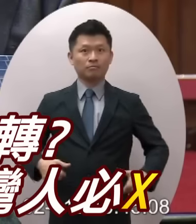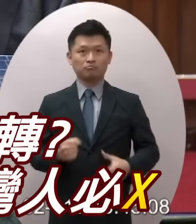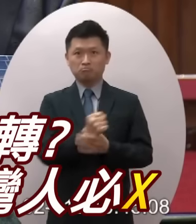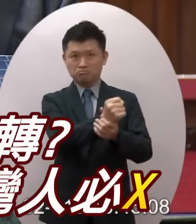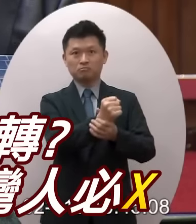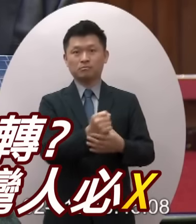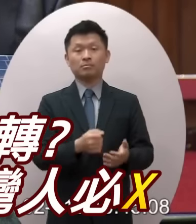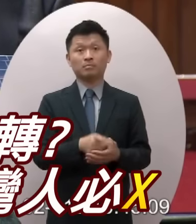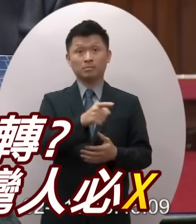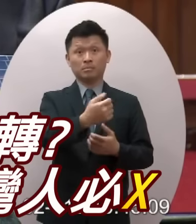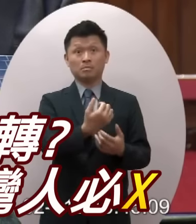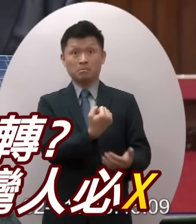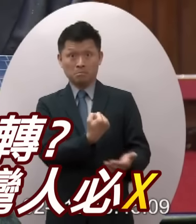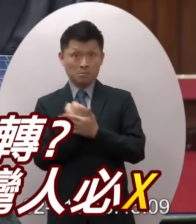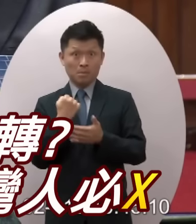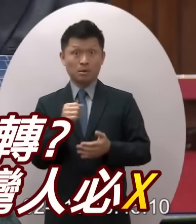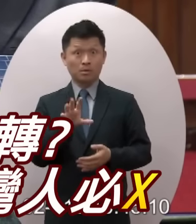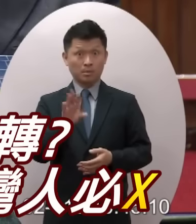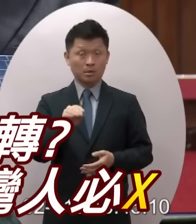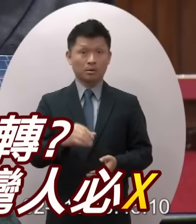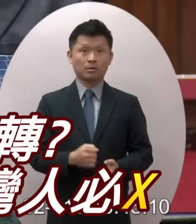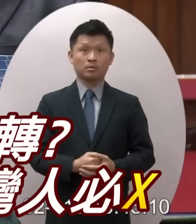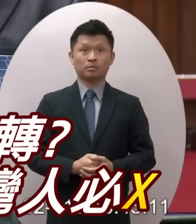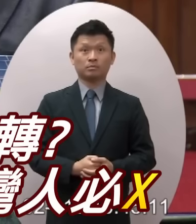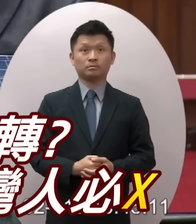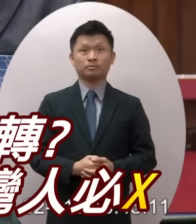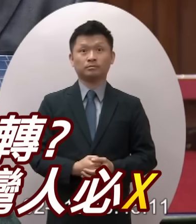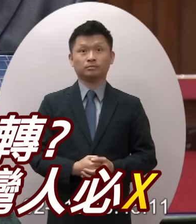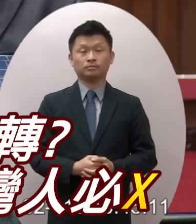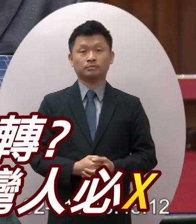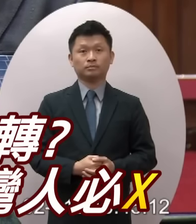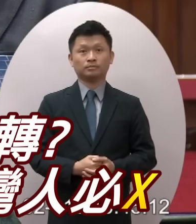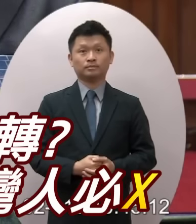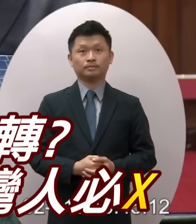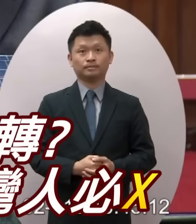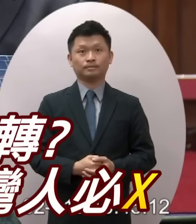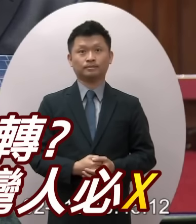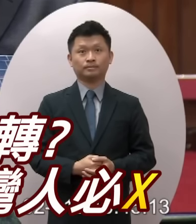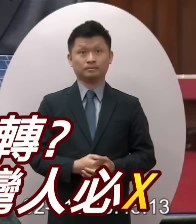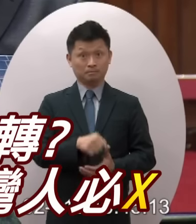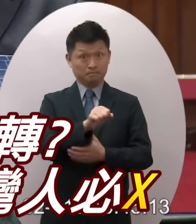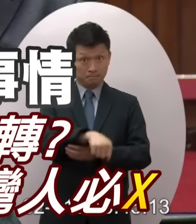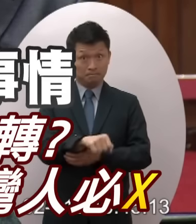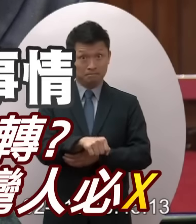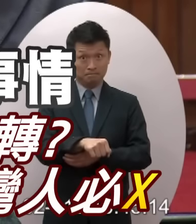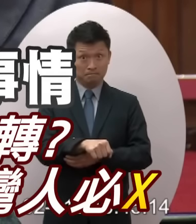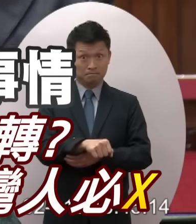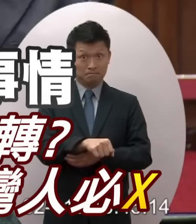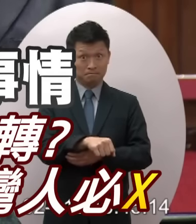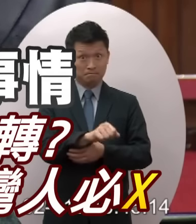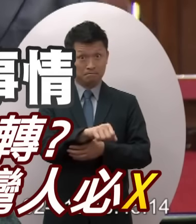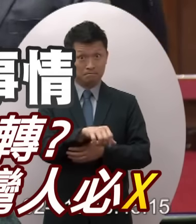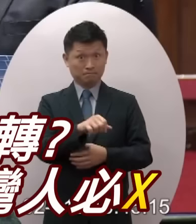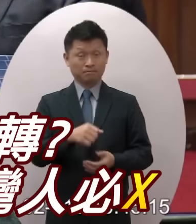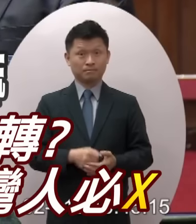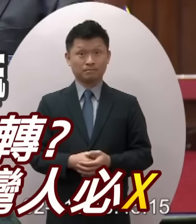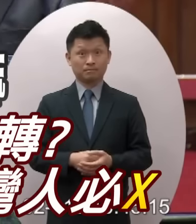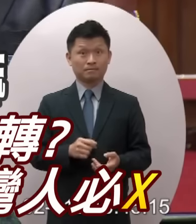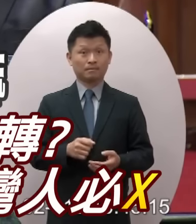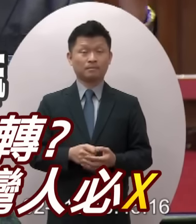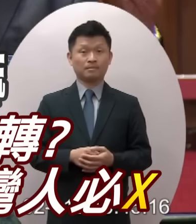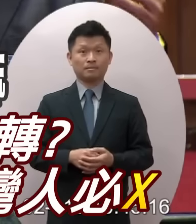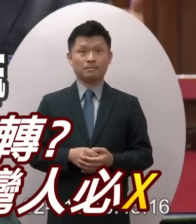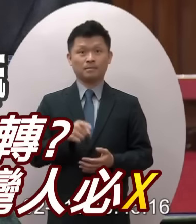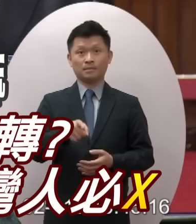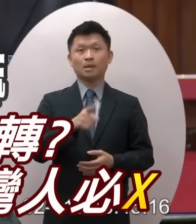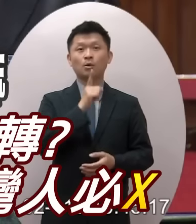呢，但是你敢让我听无？ 谢谢啊！我相信应该会让予你听啦。 你敢让我听就对啦。 当然是我。 所以你，你话